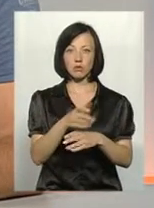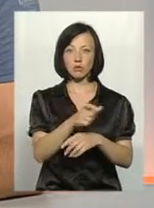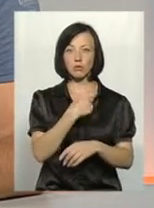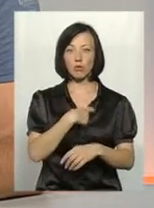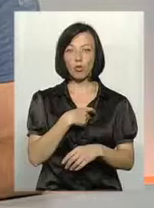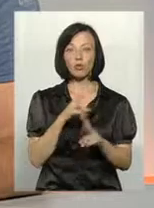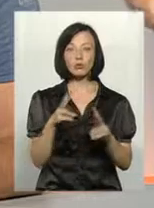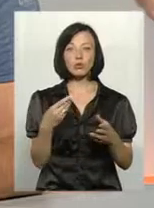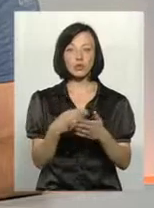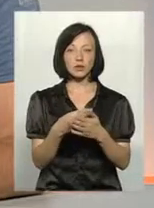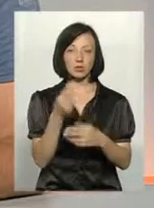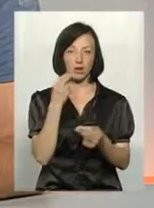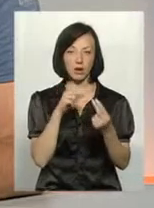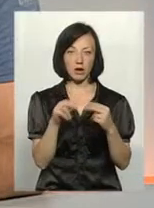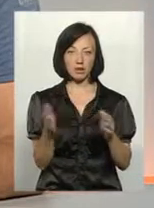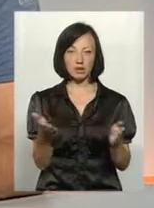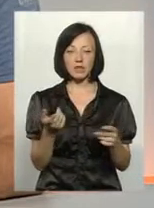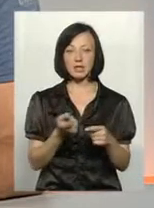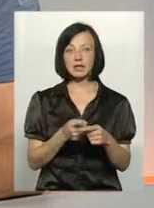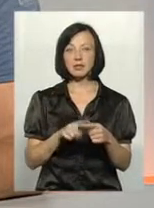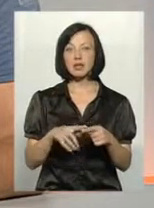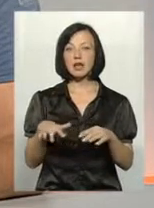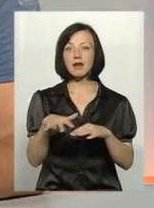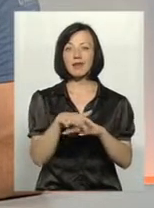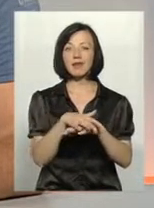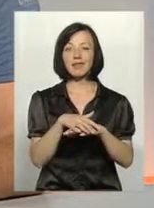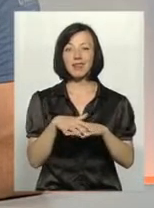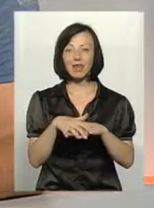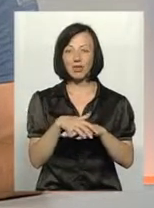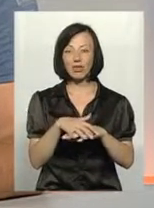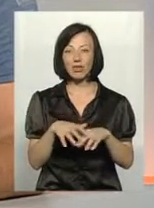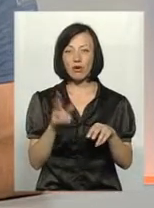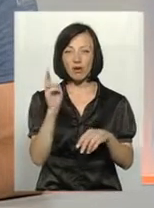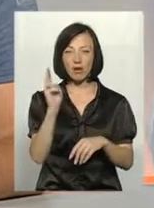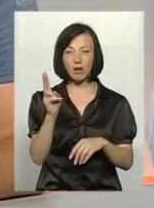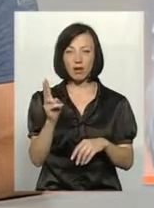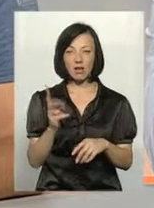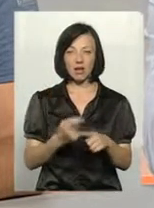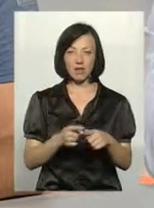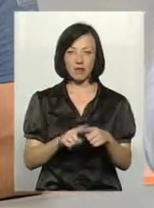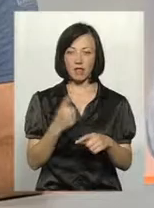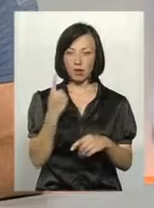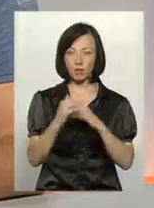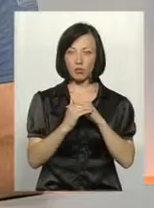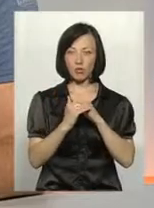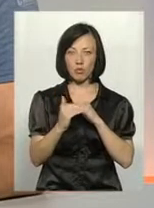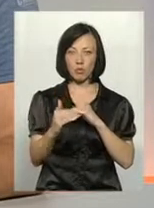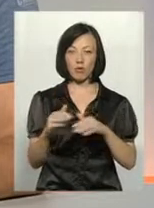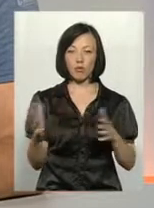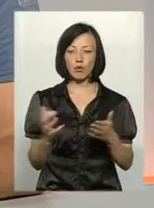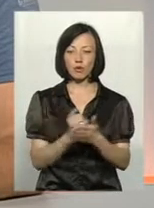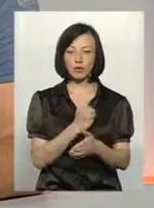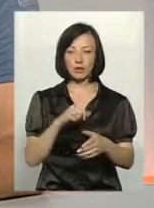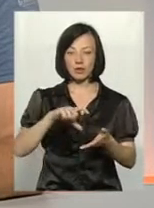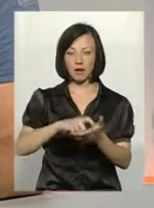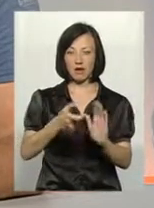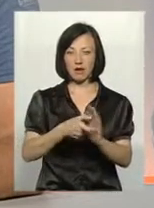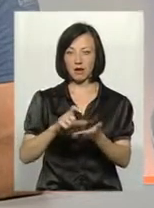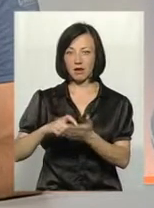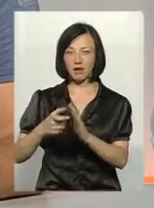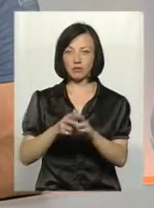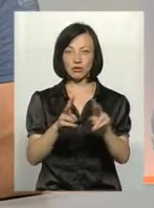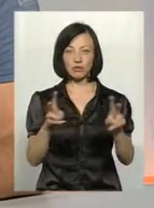ціну дасть. Цей ринок, він... В такому разі ми можемо отримати на одному полі таку шахову дошку, і не жоден не